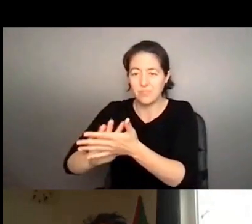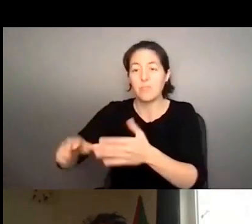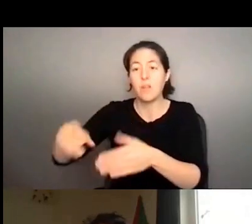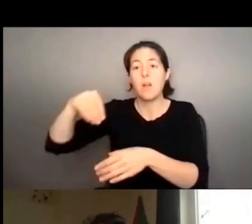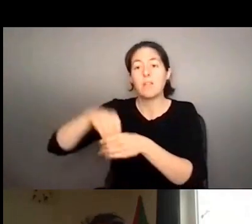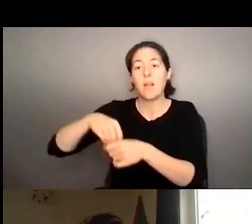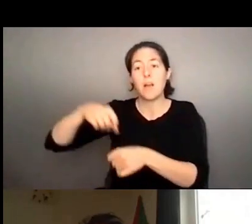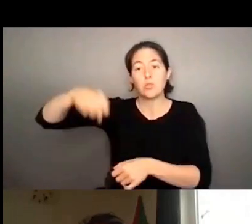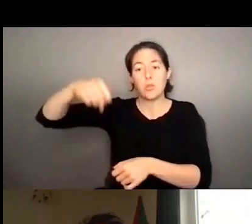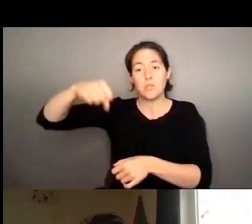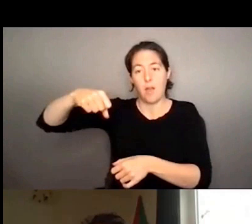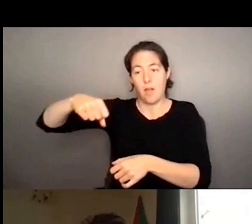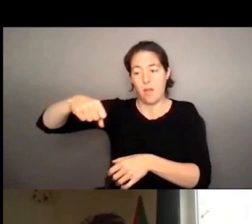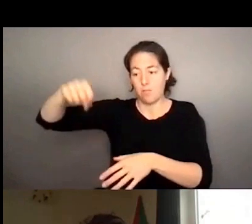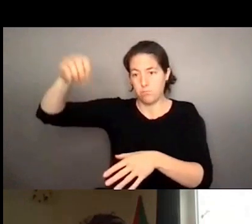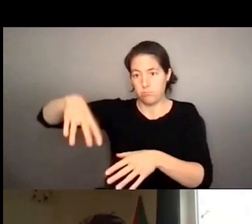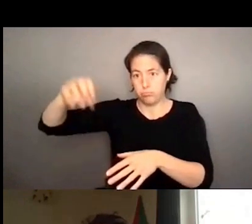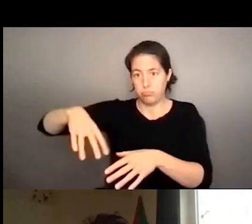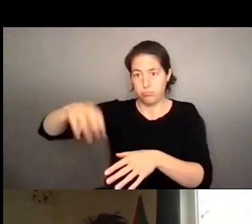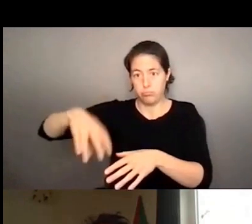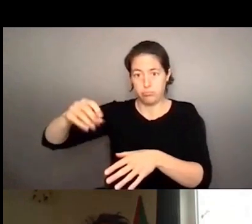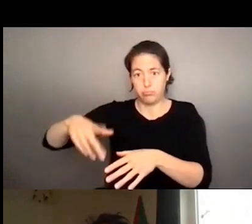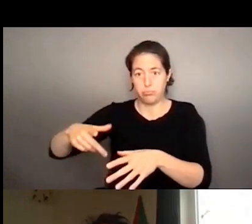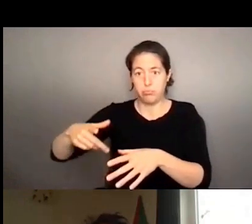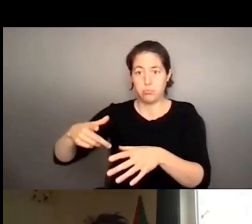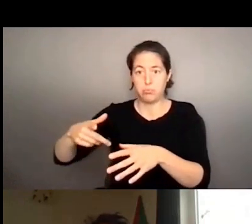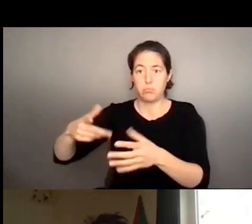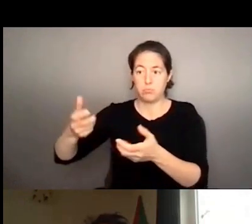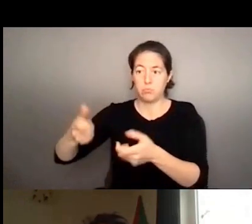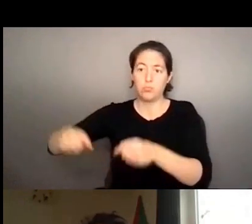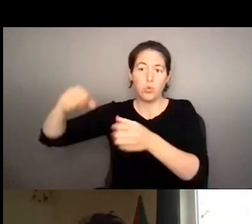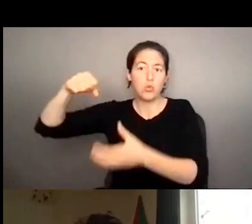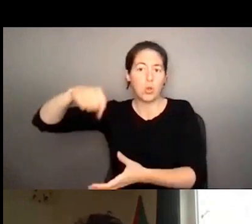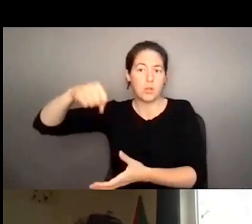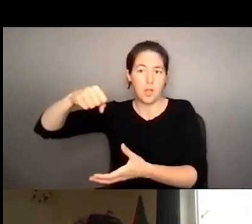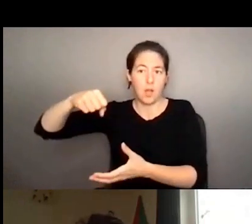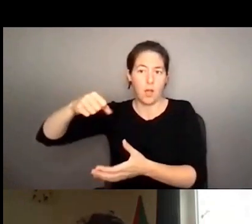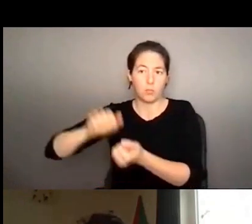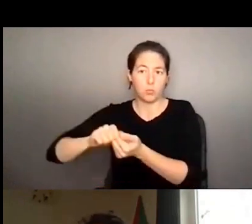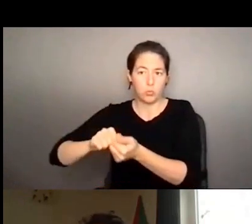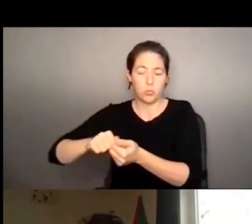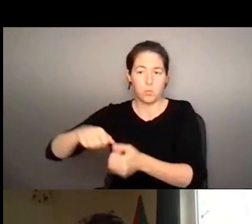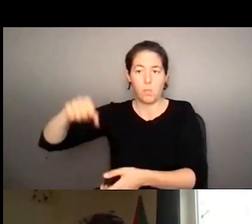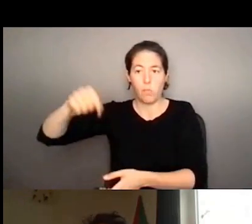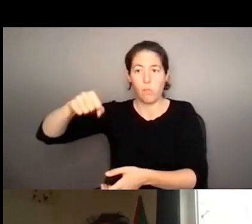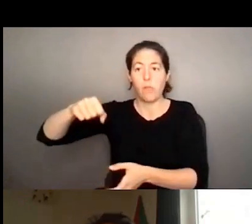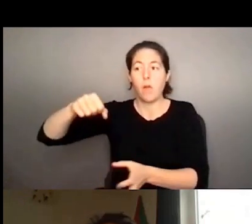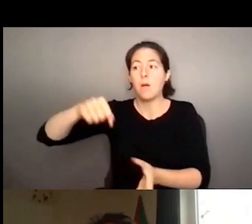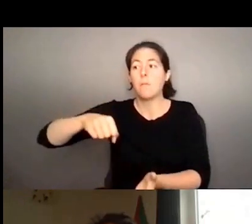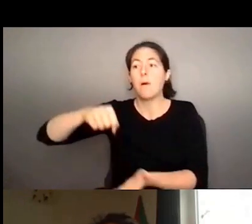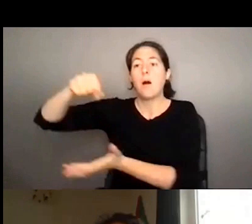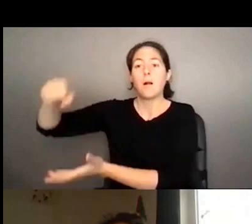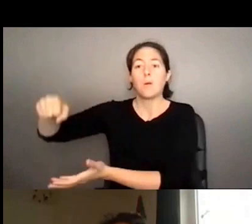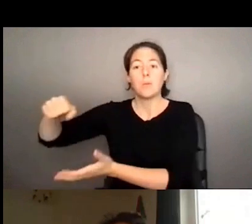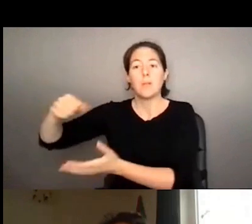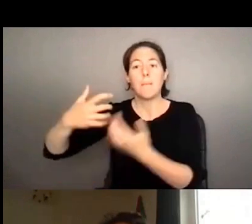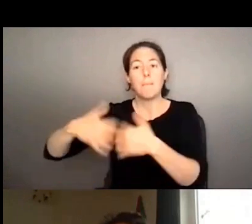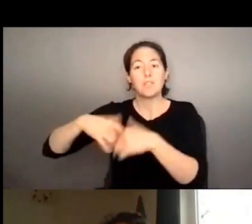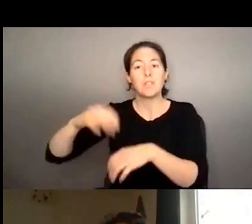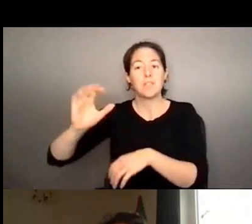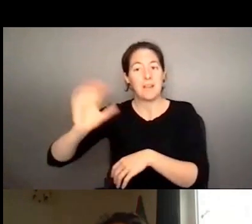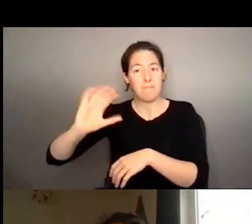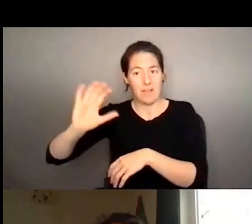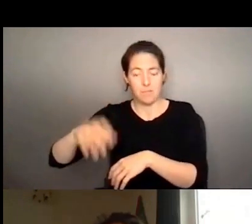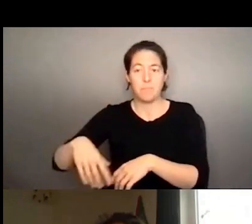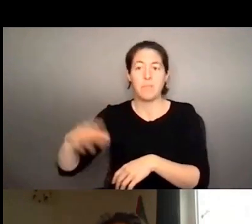chaudière, qui n'a pas de fuite, une chaudière imperméable, on peut la mettre à côté de notre machine à café, puis déposer le marc